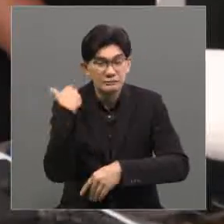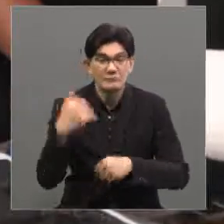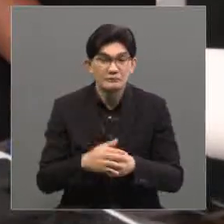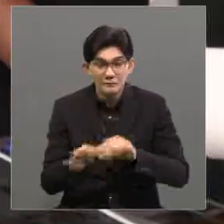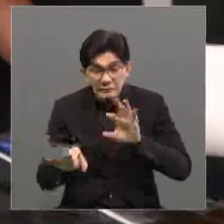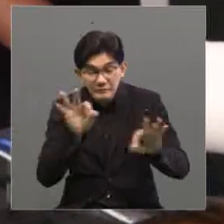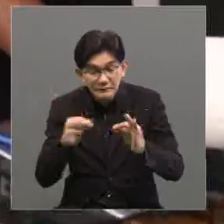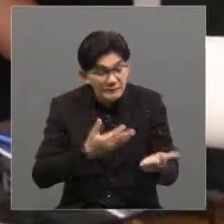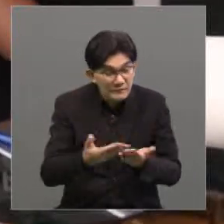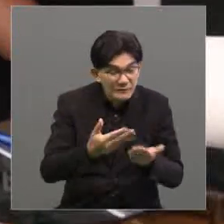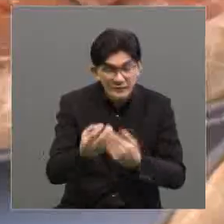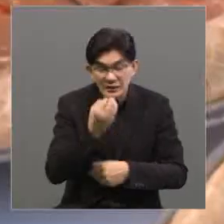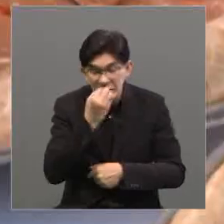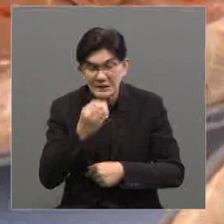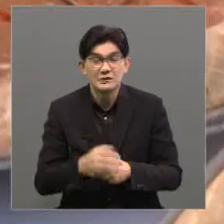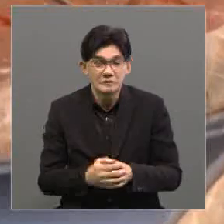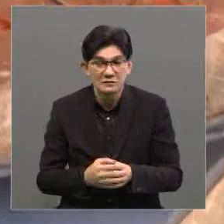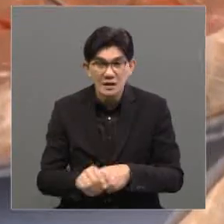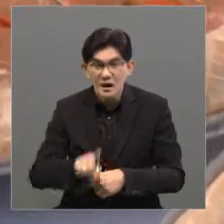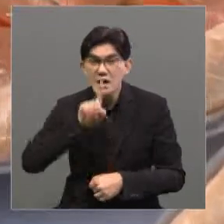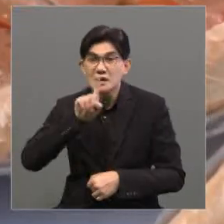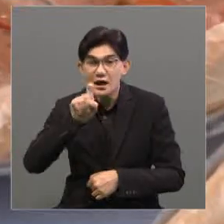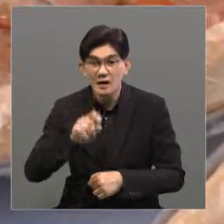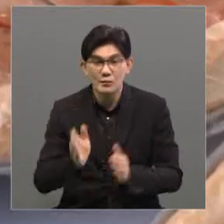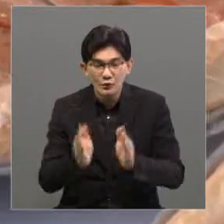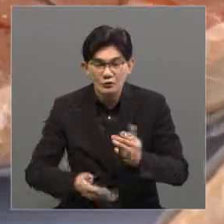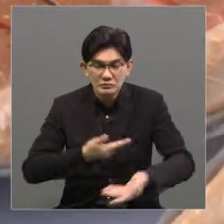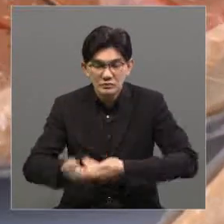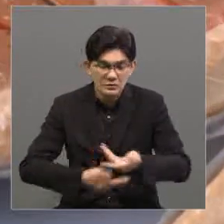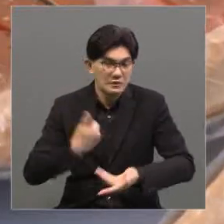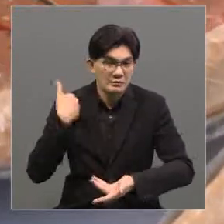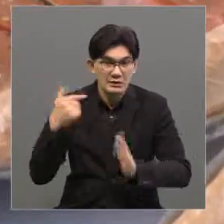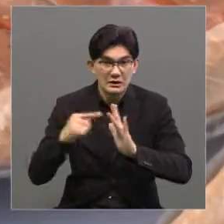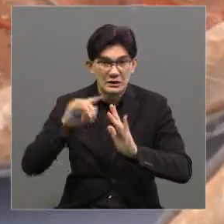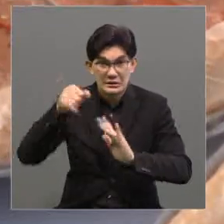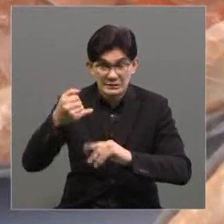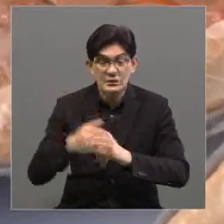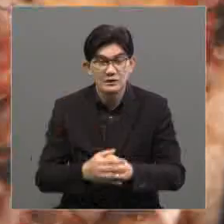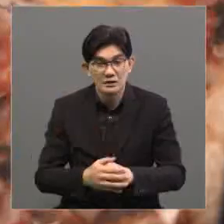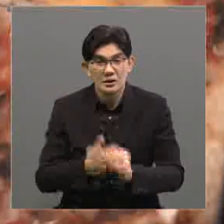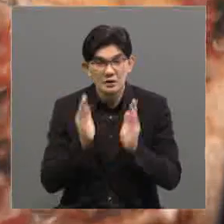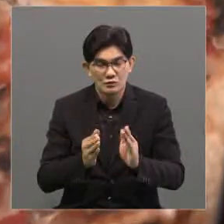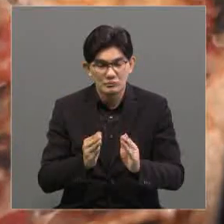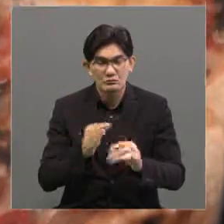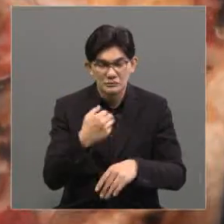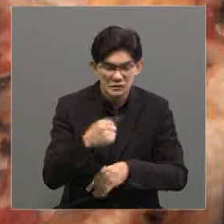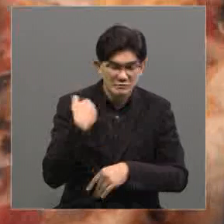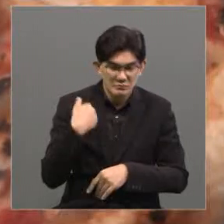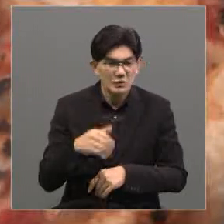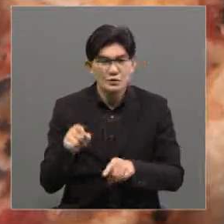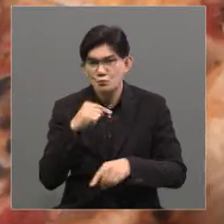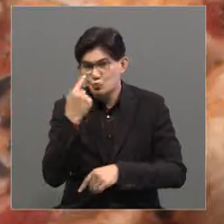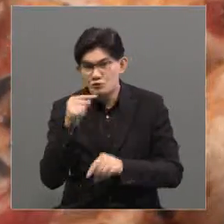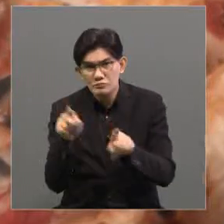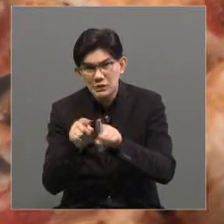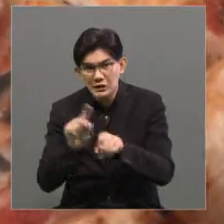ได้เลือกซื้อเลือกชิมครับผมสอบถามบรรดาพ่อค้าแม่ค้าอาหารเจประมาณ10เจ้าครับส่วนใหญ่ตอบเป็นเสียงเดียวกัน